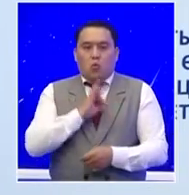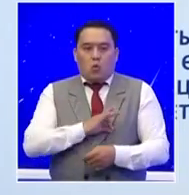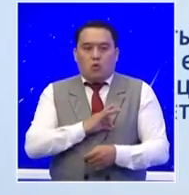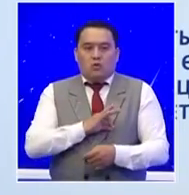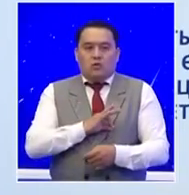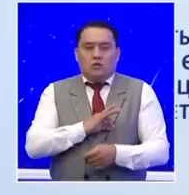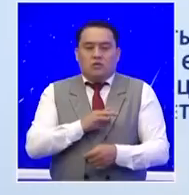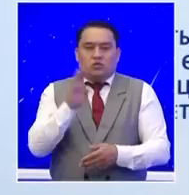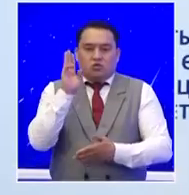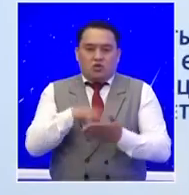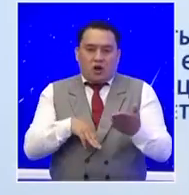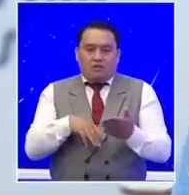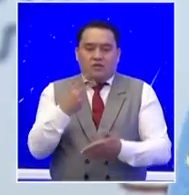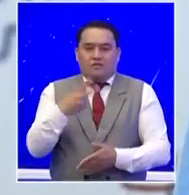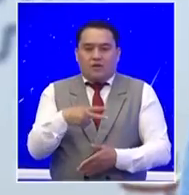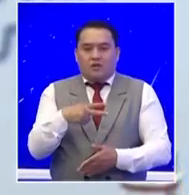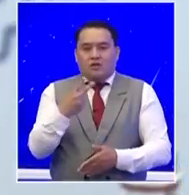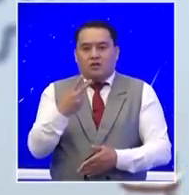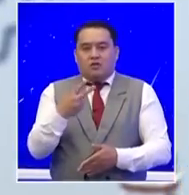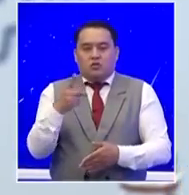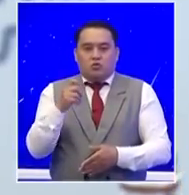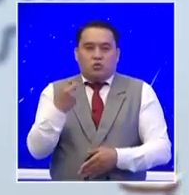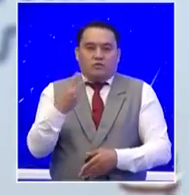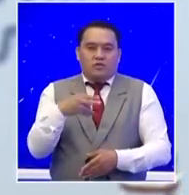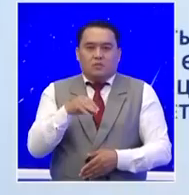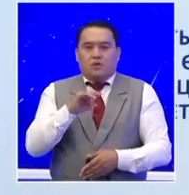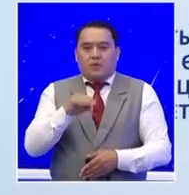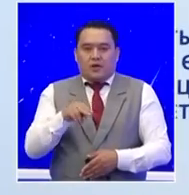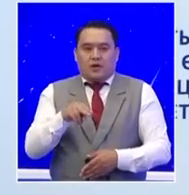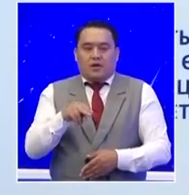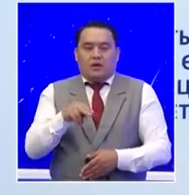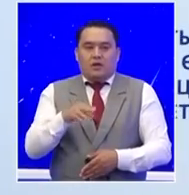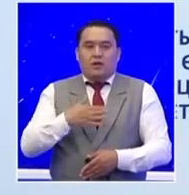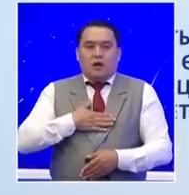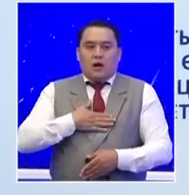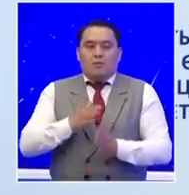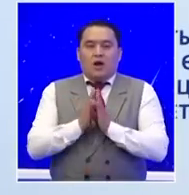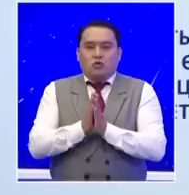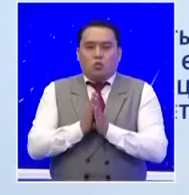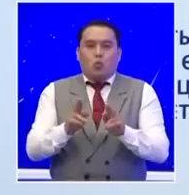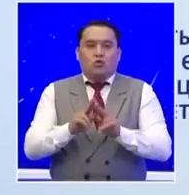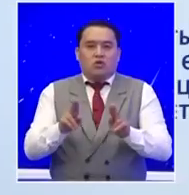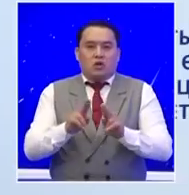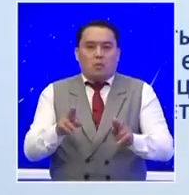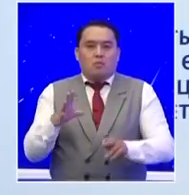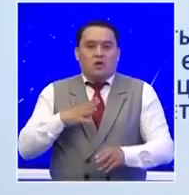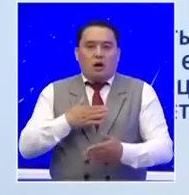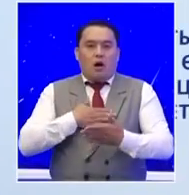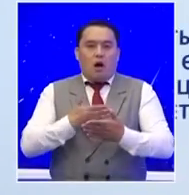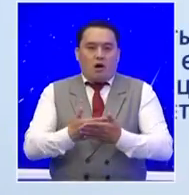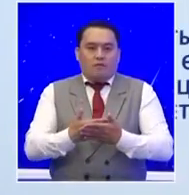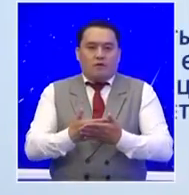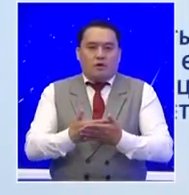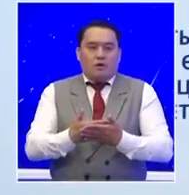это наложение штрафов от 20 до 120 МРП. Я очень прошу учителей, чтобы они были активную